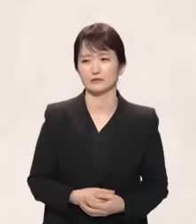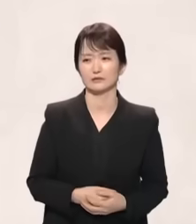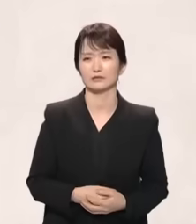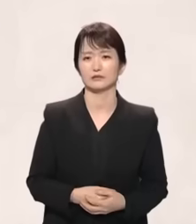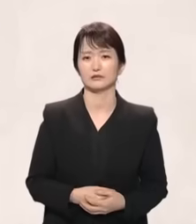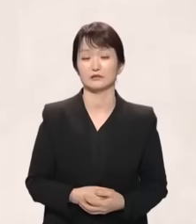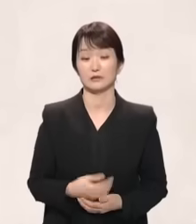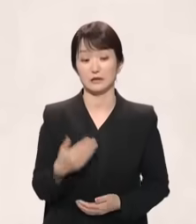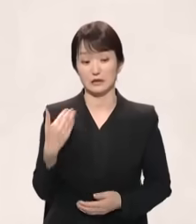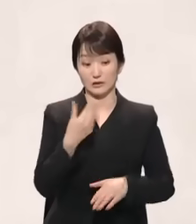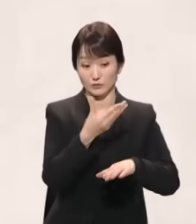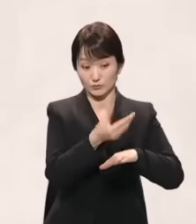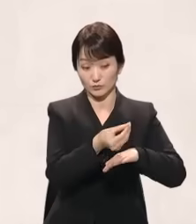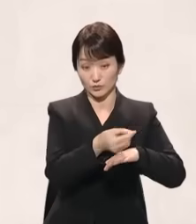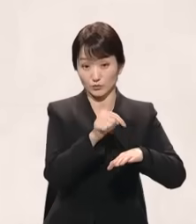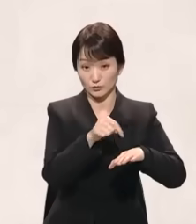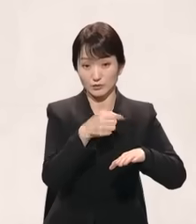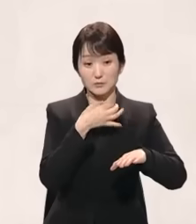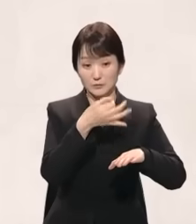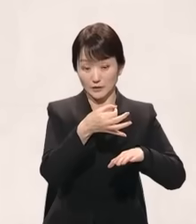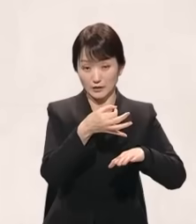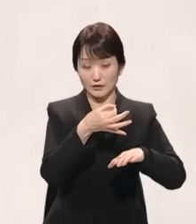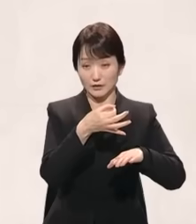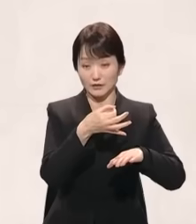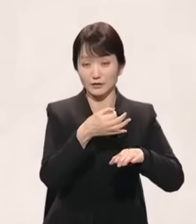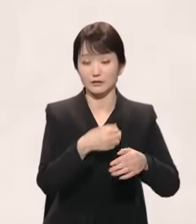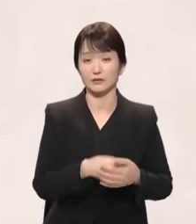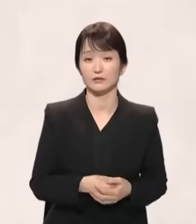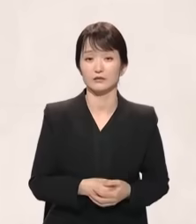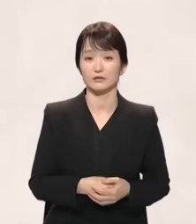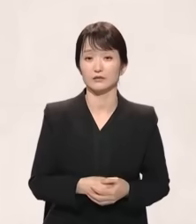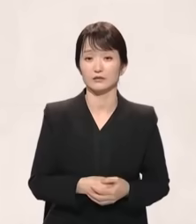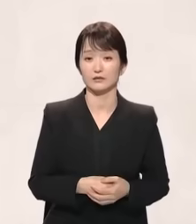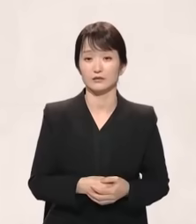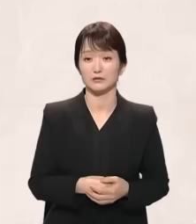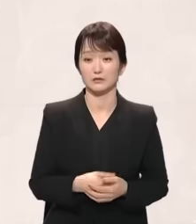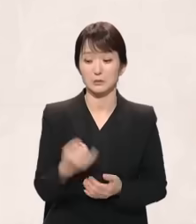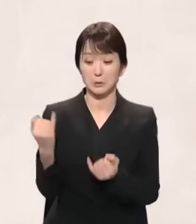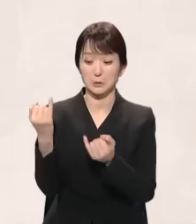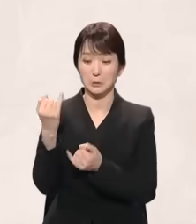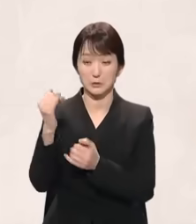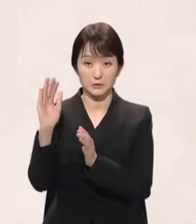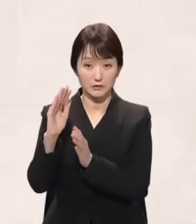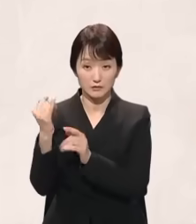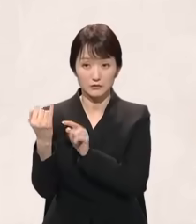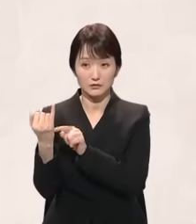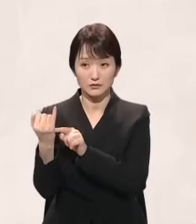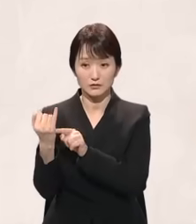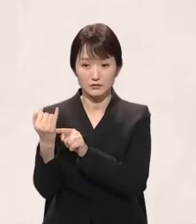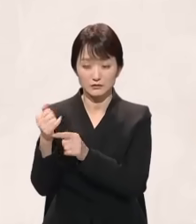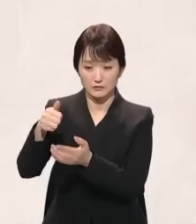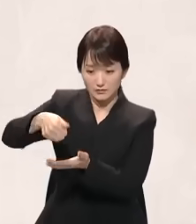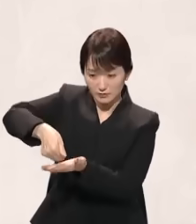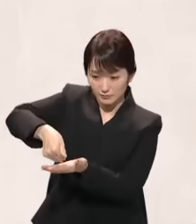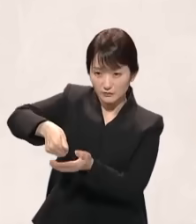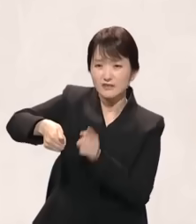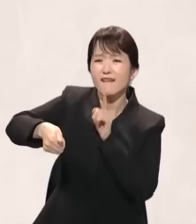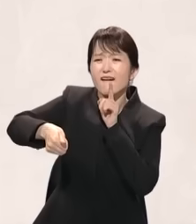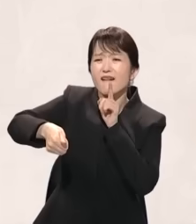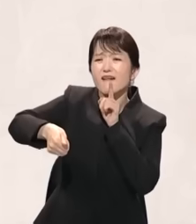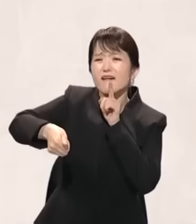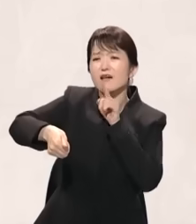녹취한 음성 말투라 그가 또는 뭐 조금 전에이 여학생이 여학생을 엎드려 놓고 엉덩이를